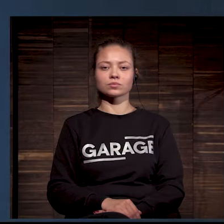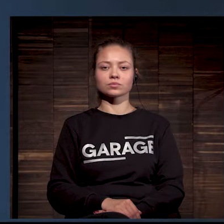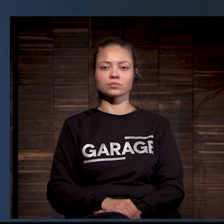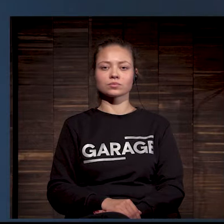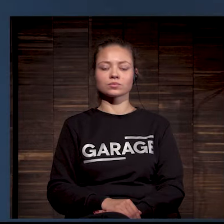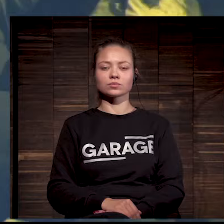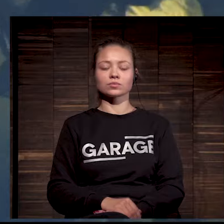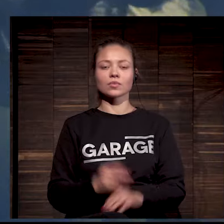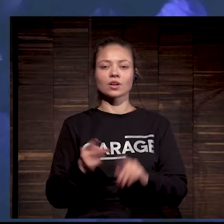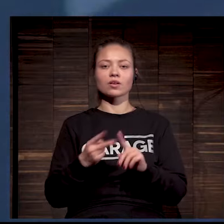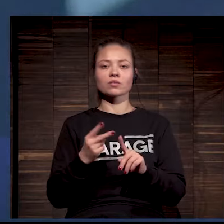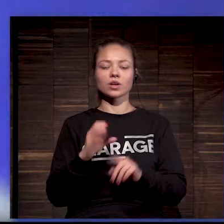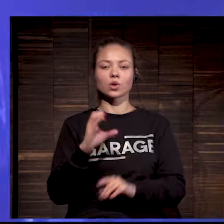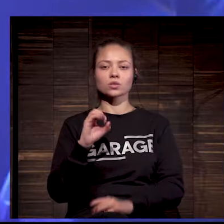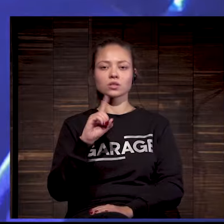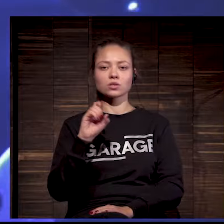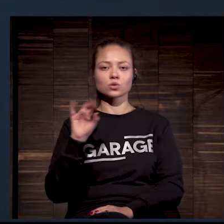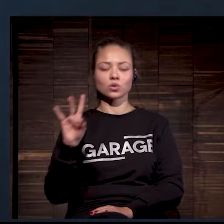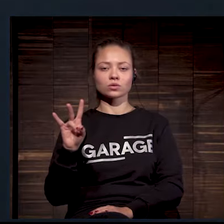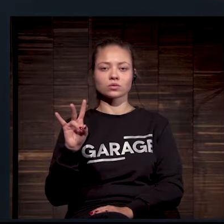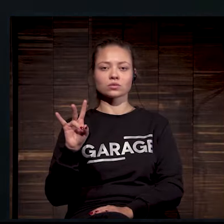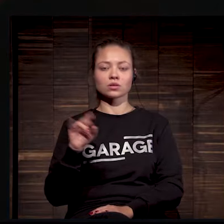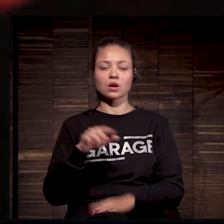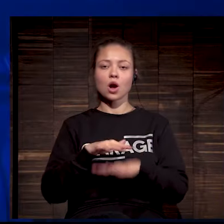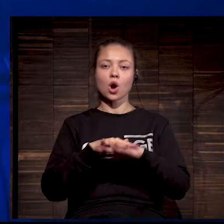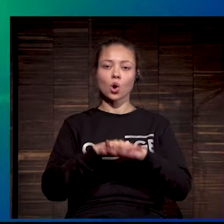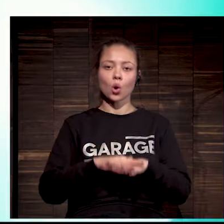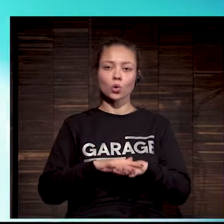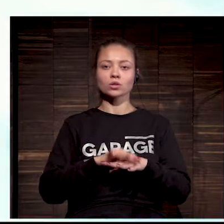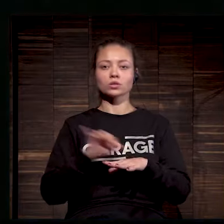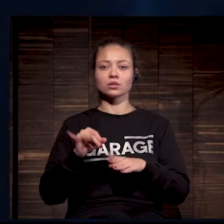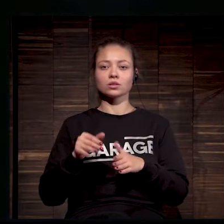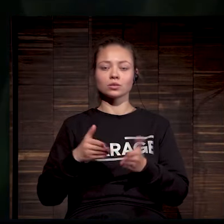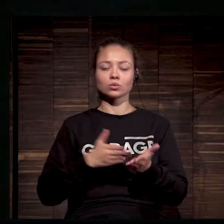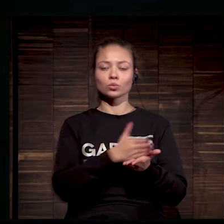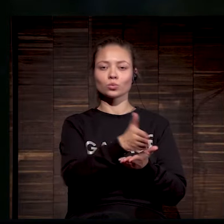2 сезон армия и пути